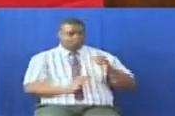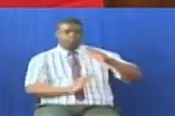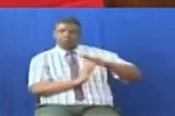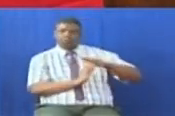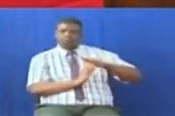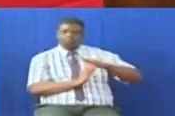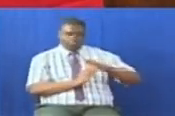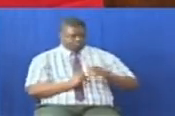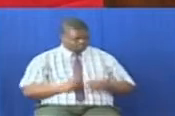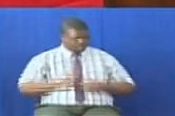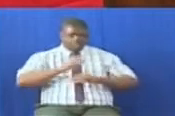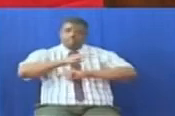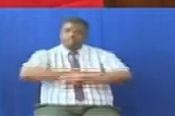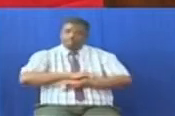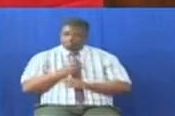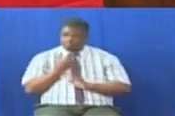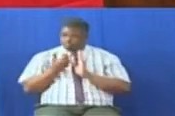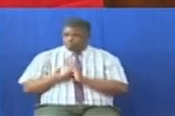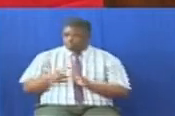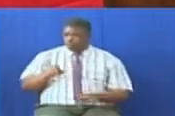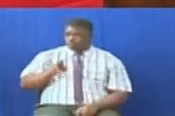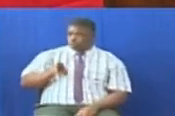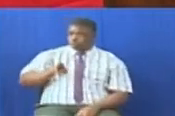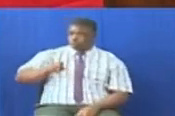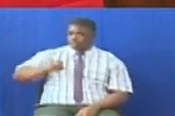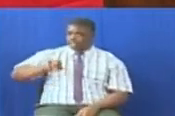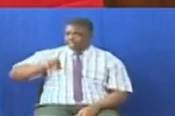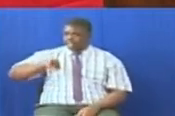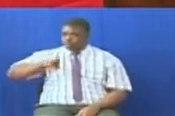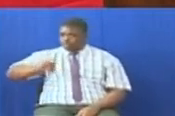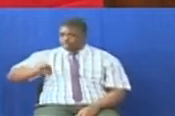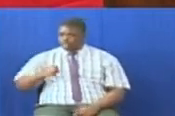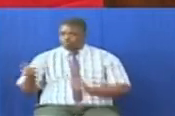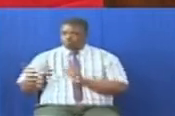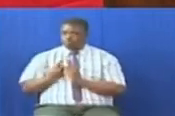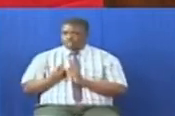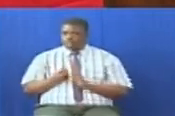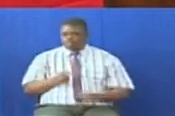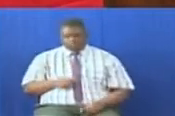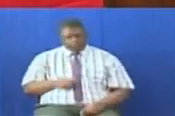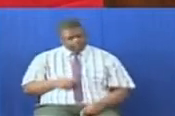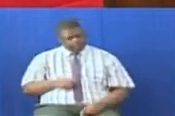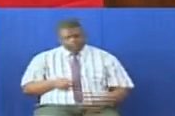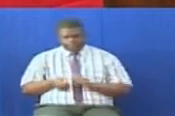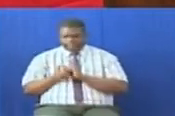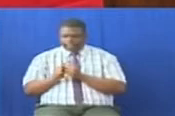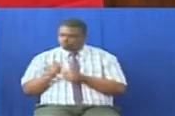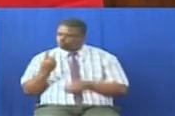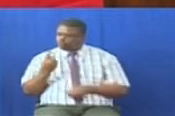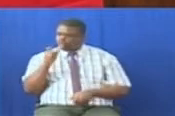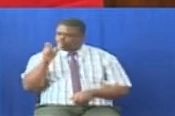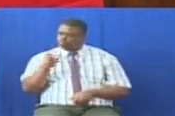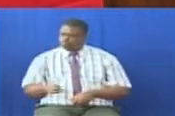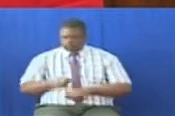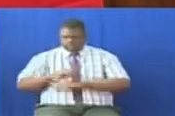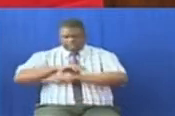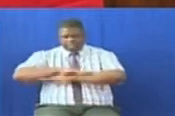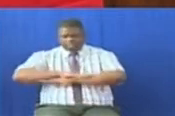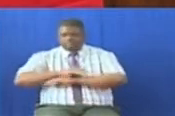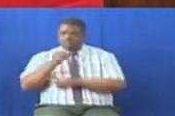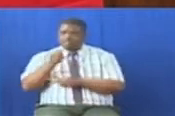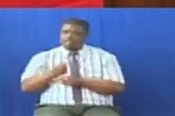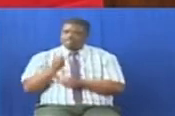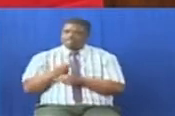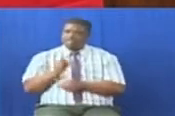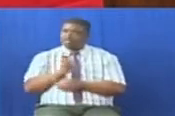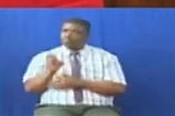Pale Ukelewe kwa mfano, nimewahi kukutana na kesi moja, amekuja mstaafu mmoja, amestaafu, ametumikia halmashauri